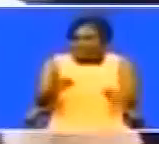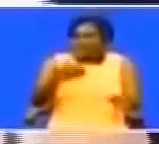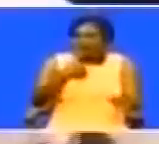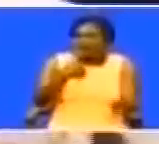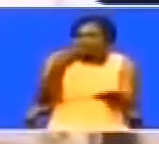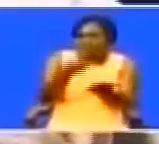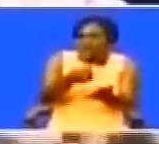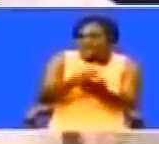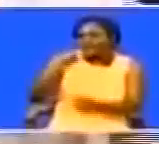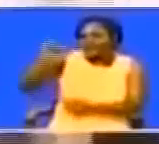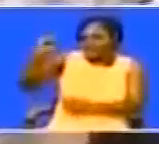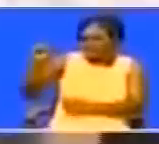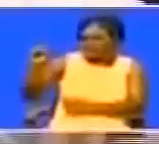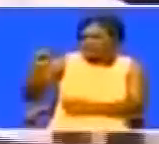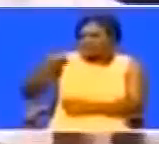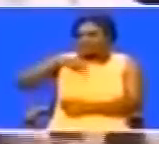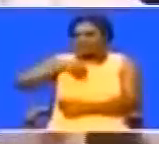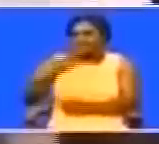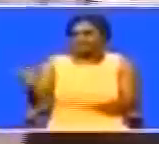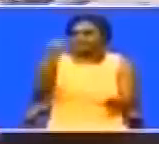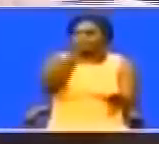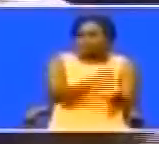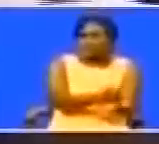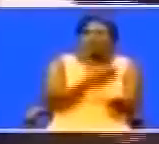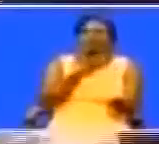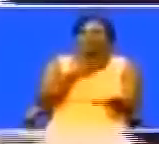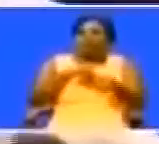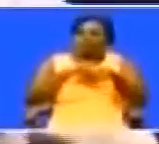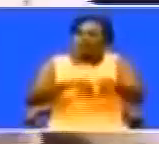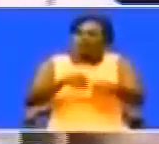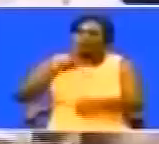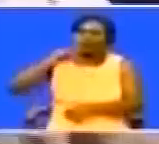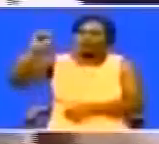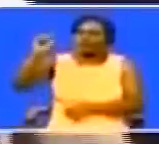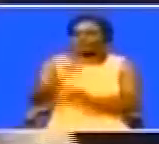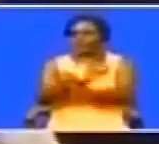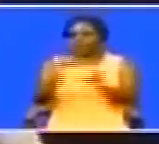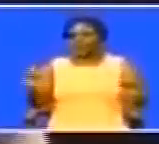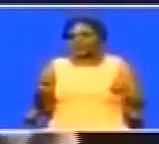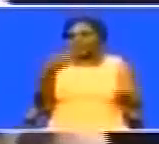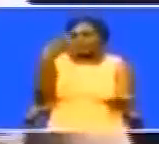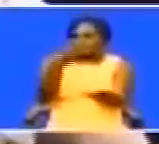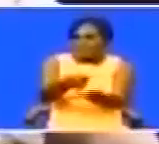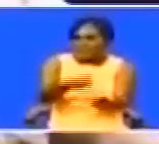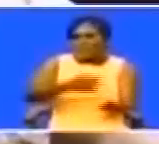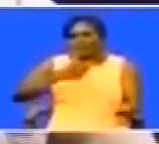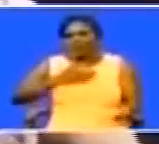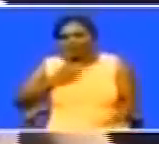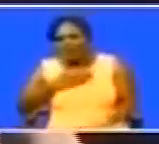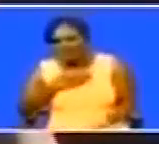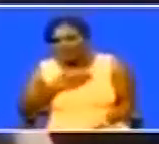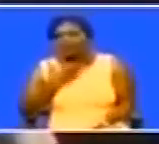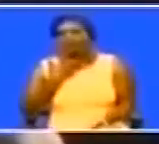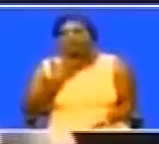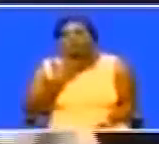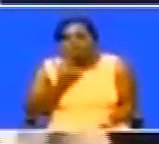za kisiasa, sisi tuliwachagua, hatutaki kujua vita zao. Pesa ni yetu.